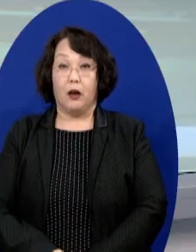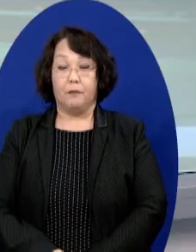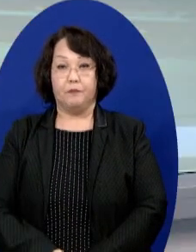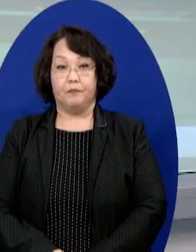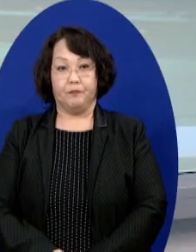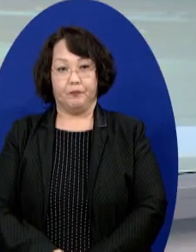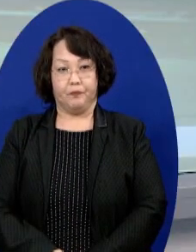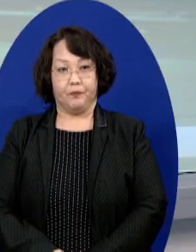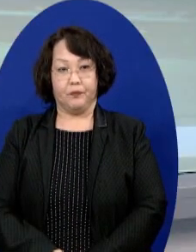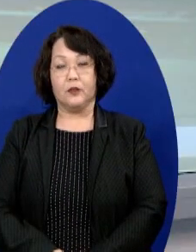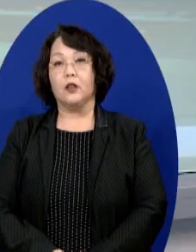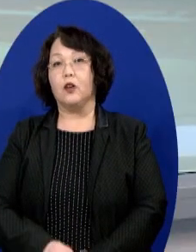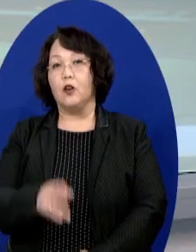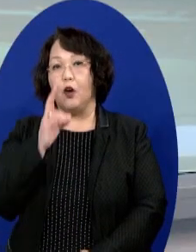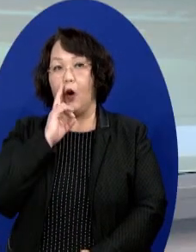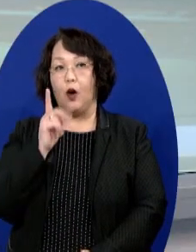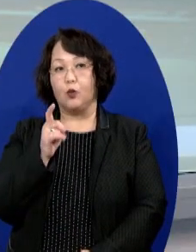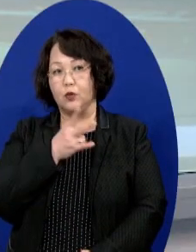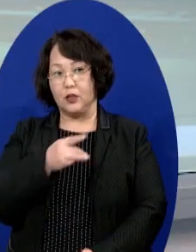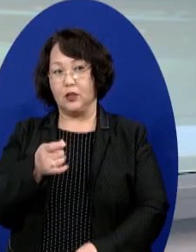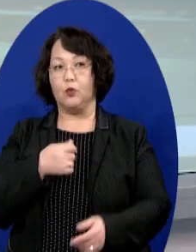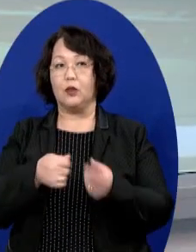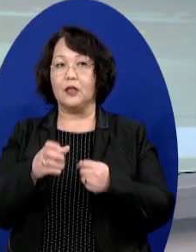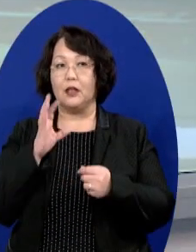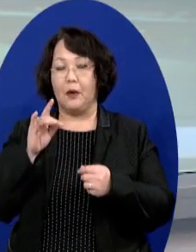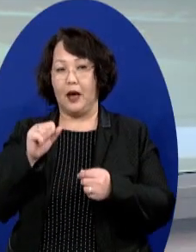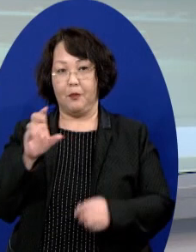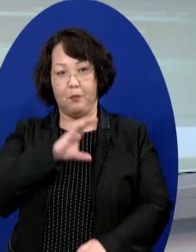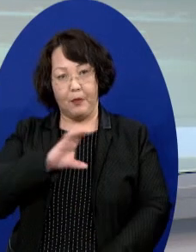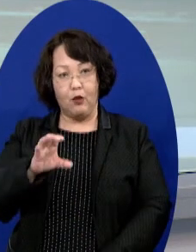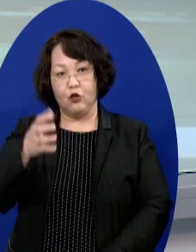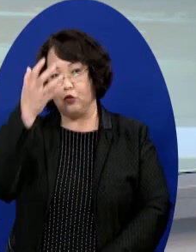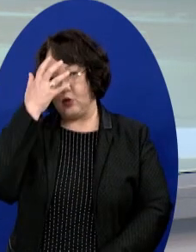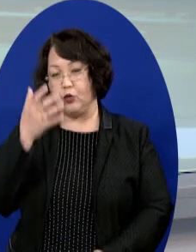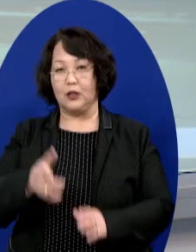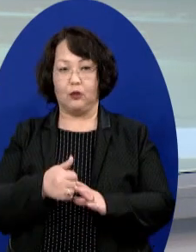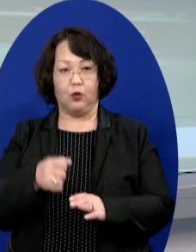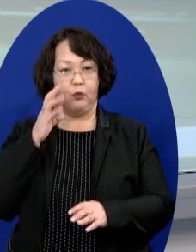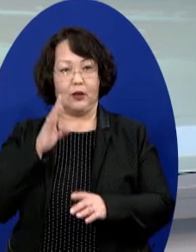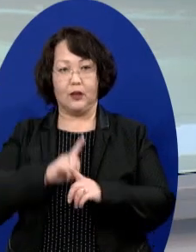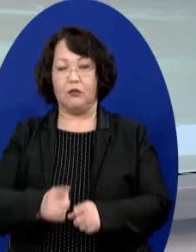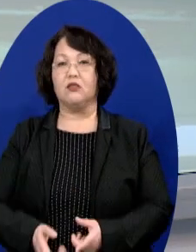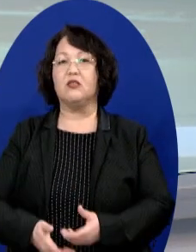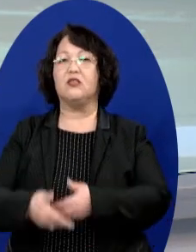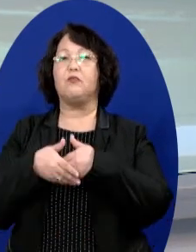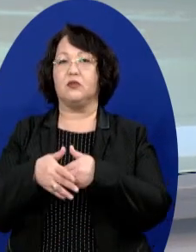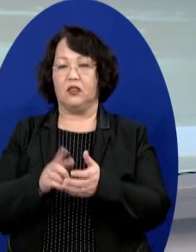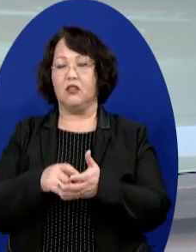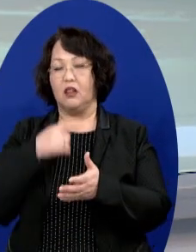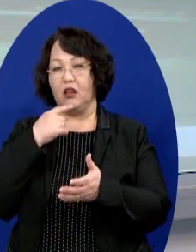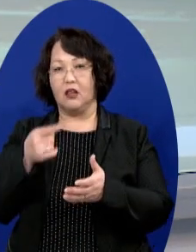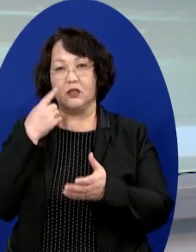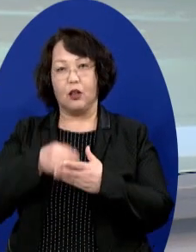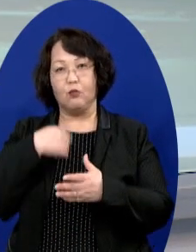байна. Тэгэхээр хүн судалдааны салбарын аж ахуй нэгжийн төлөөлөл төр татварын бодлогоор дэмжлэг үзүүлэхийг хүссэн юм. За тэдний санаа бодлыг